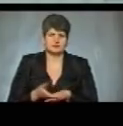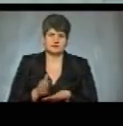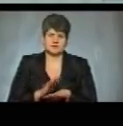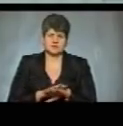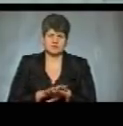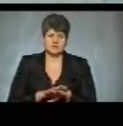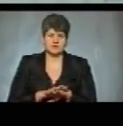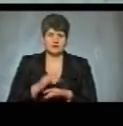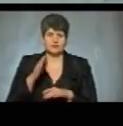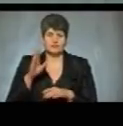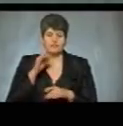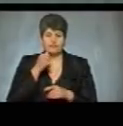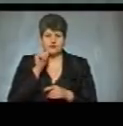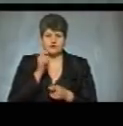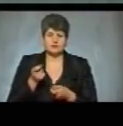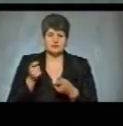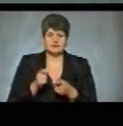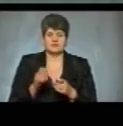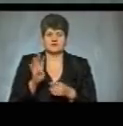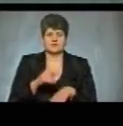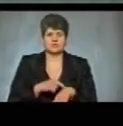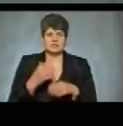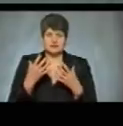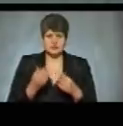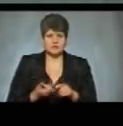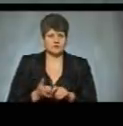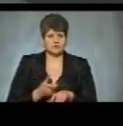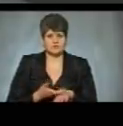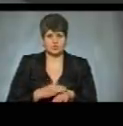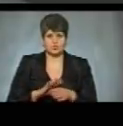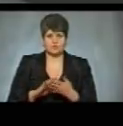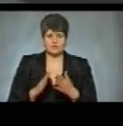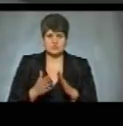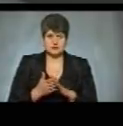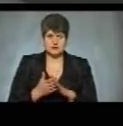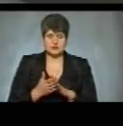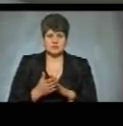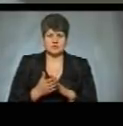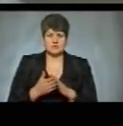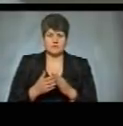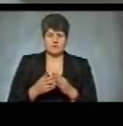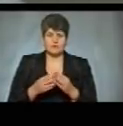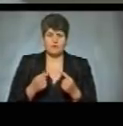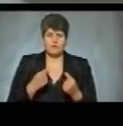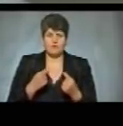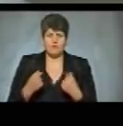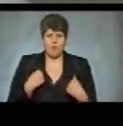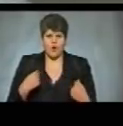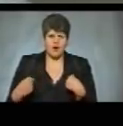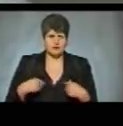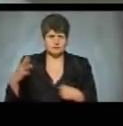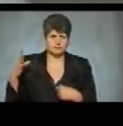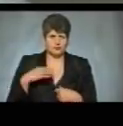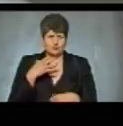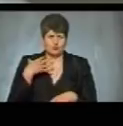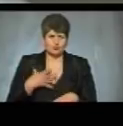вчора, біля 4-ї години дня, вкрай важкому стані. Ножини розкочити поранення по всьому тілу, значить, в